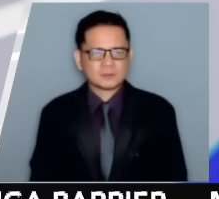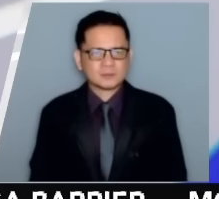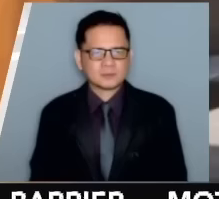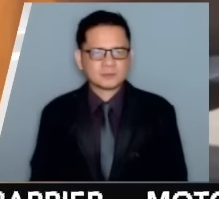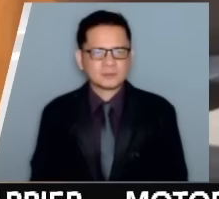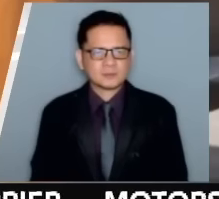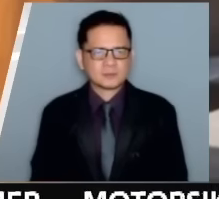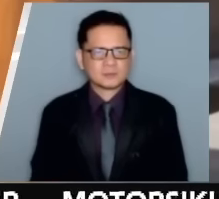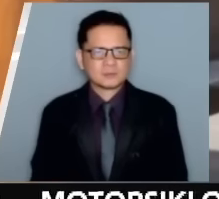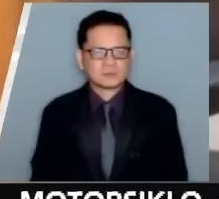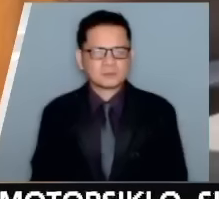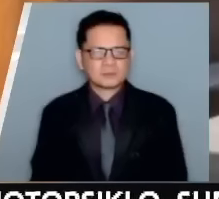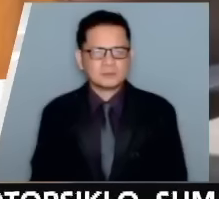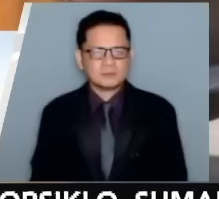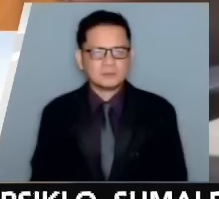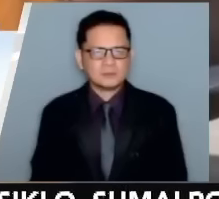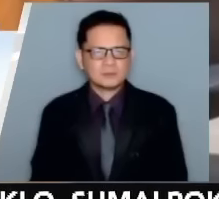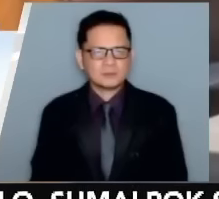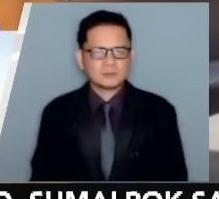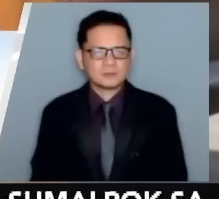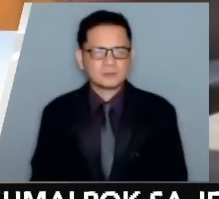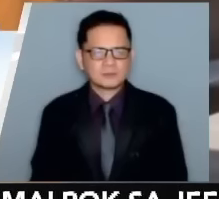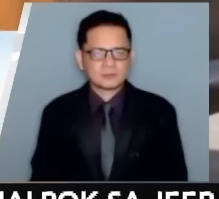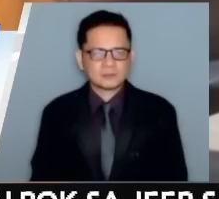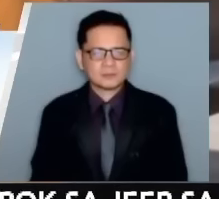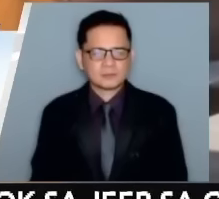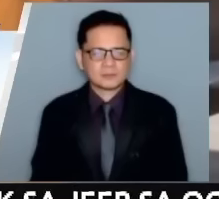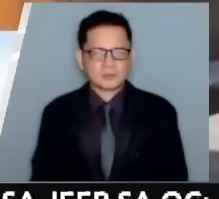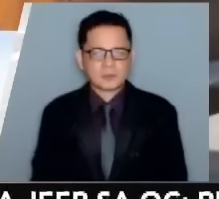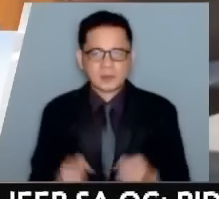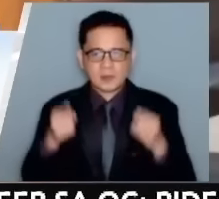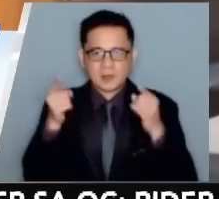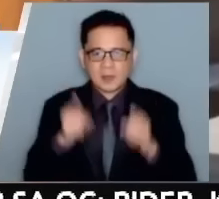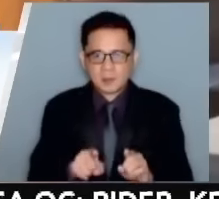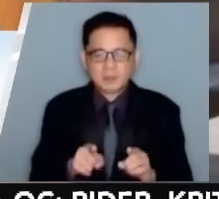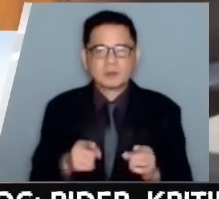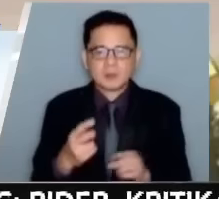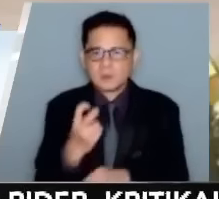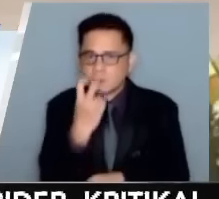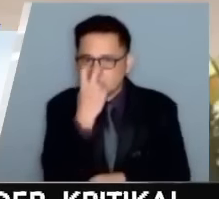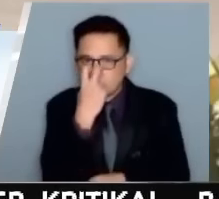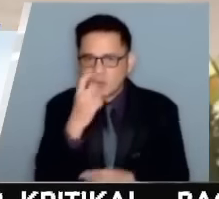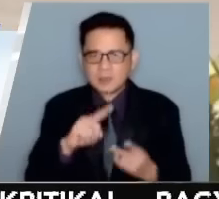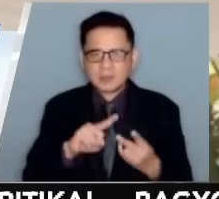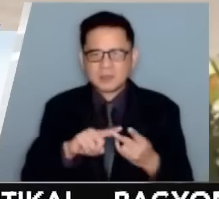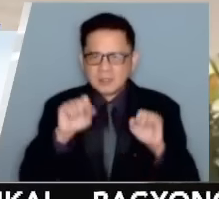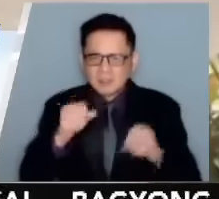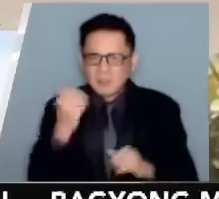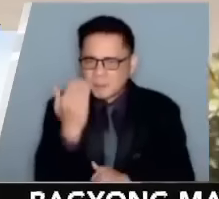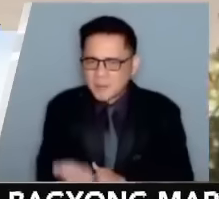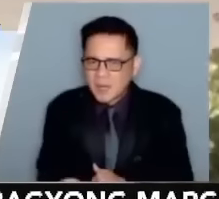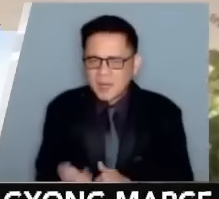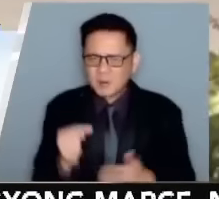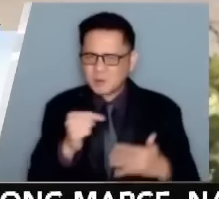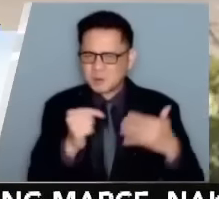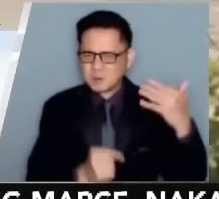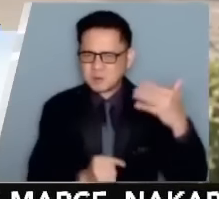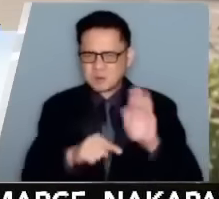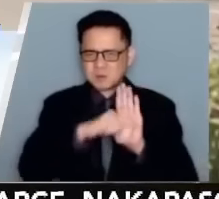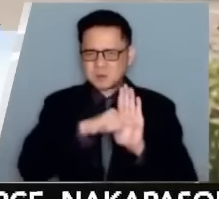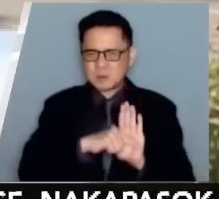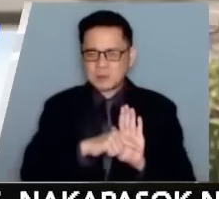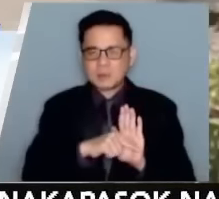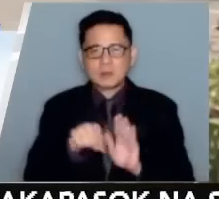naang posible rin daw itong magresulta ng pagkabulag at pagkamatay patuloy pang kiny ang bahagi ng tubo kung saan